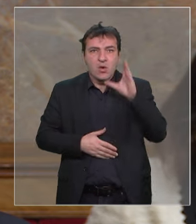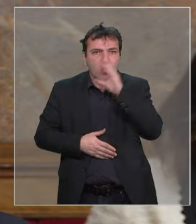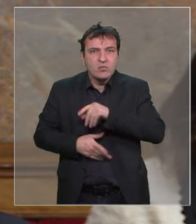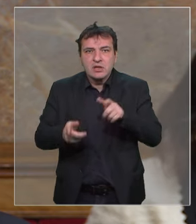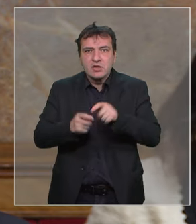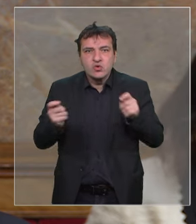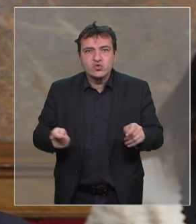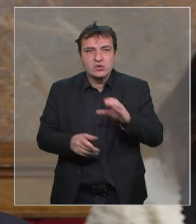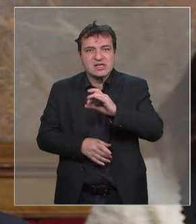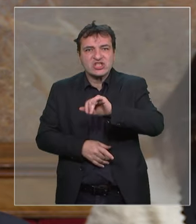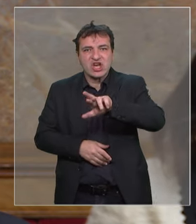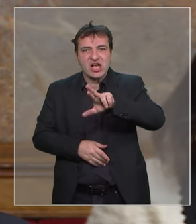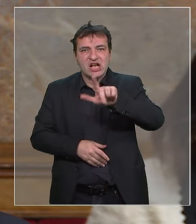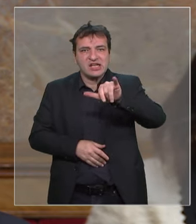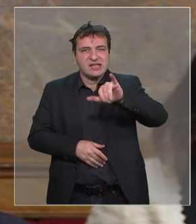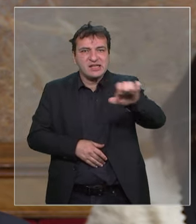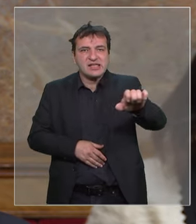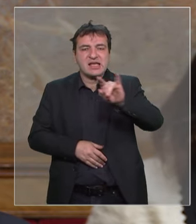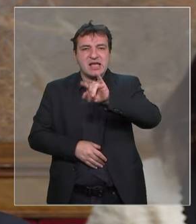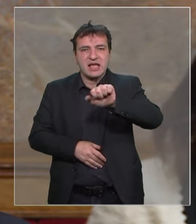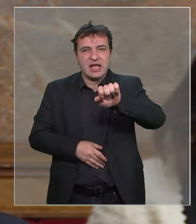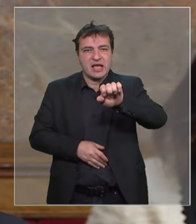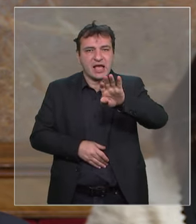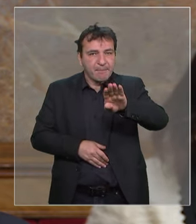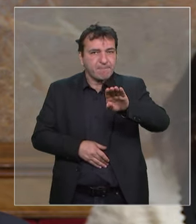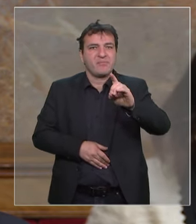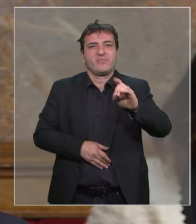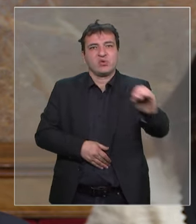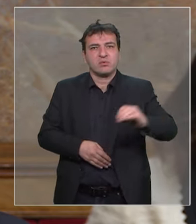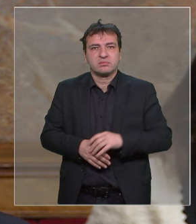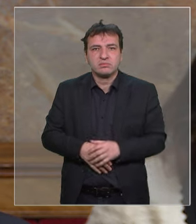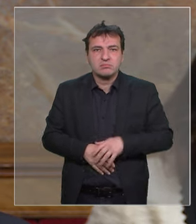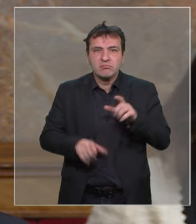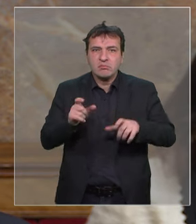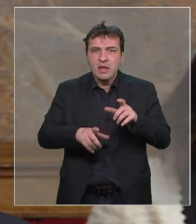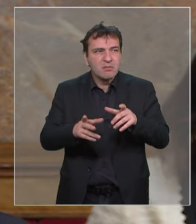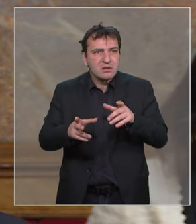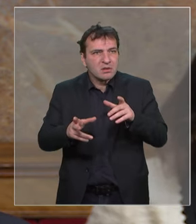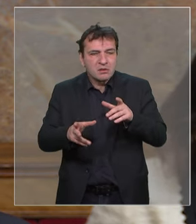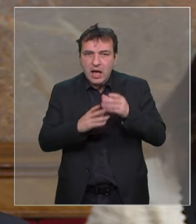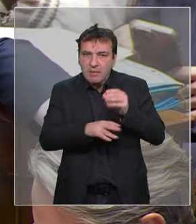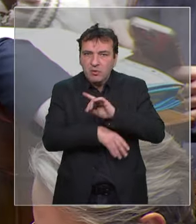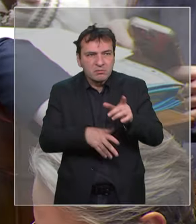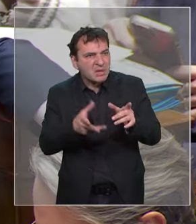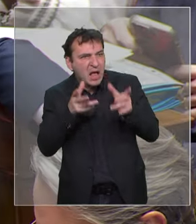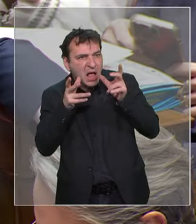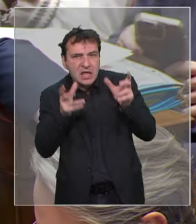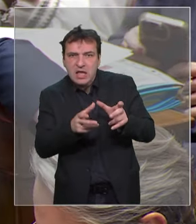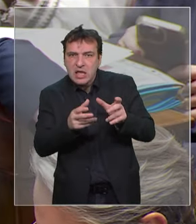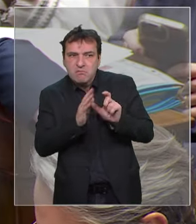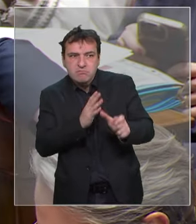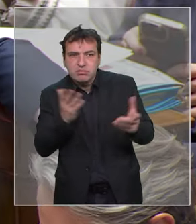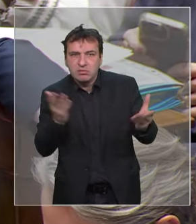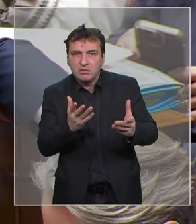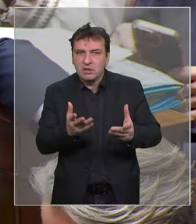journalistes n'ont-ils donc rien appris des mécanismes de la haine? Ne nous y trompons pas, l'incitation à la haine et à la violence n'a rien à voir avec la liberté d'expression,